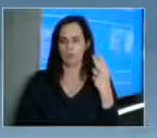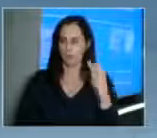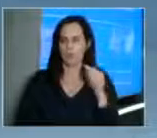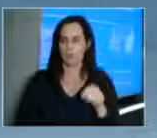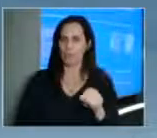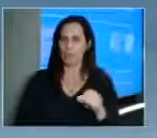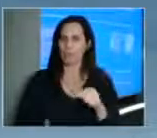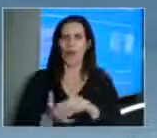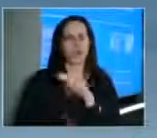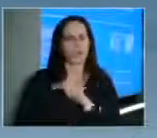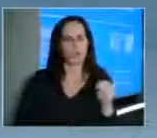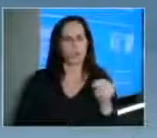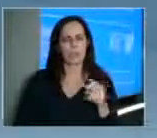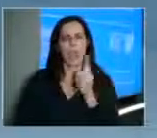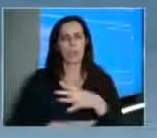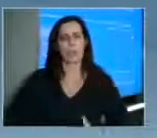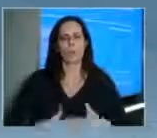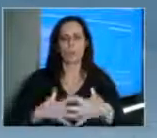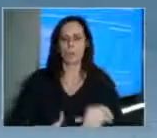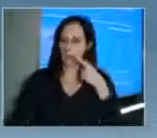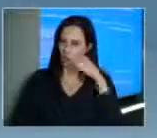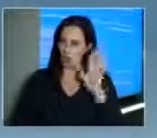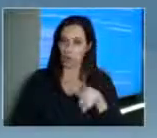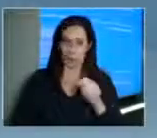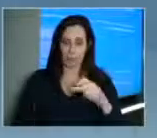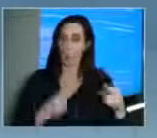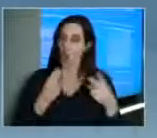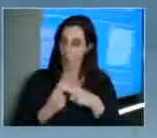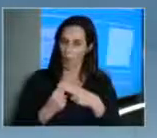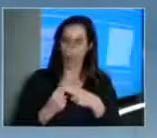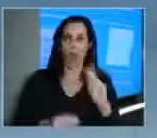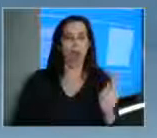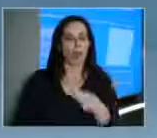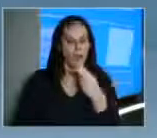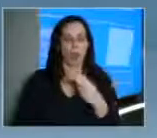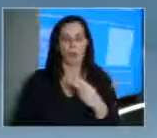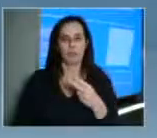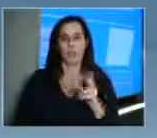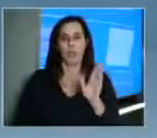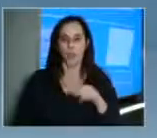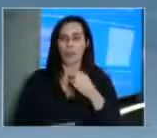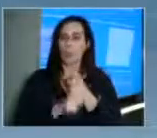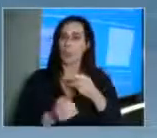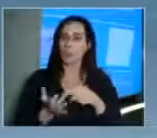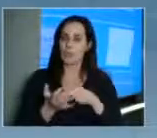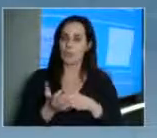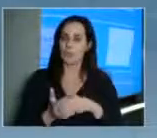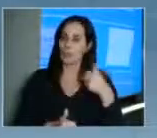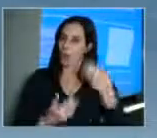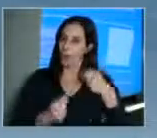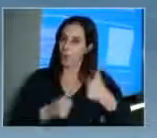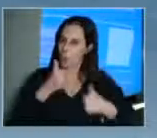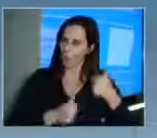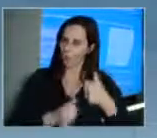הבמה, בעיקר סביב נושא הפונדקאות, ונראה שגם בכנסת הקרובה הקהילה תזכה לייצוג בזכות מועמדים